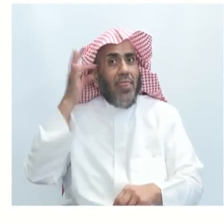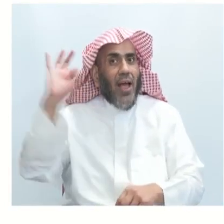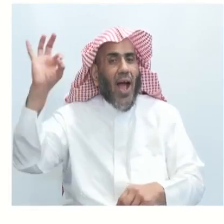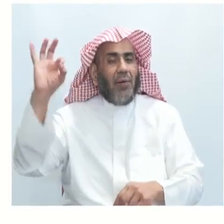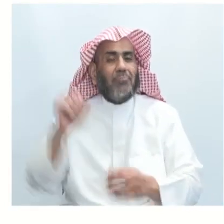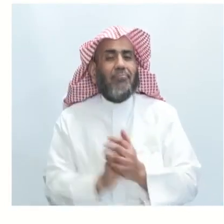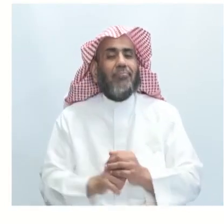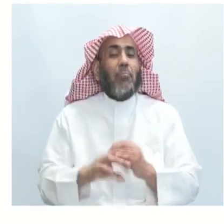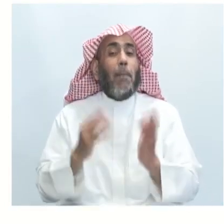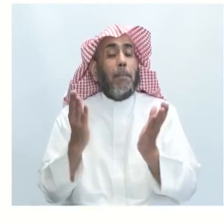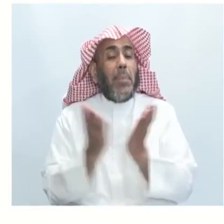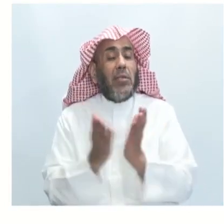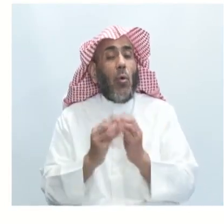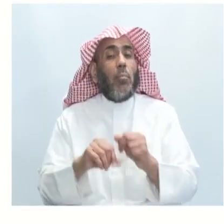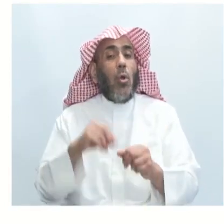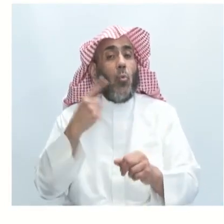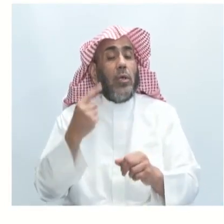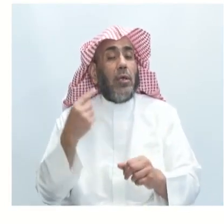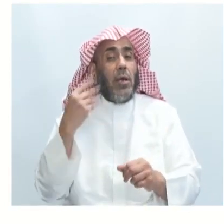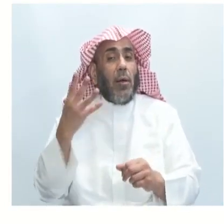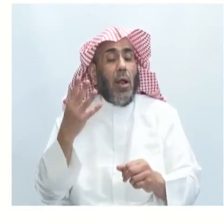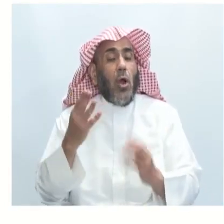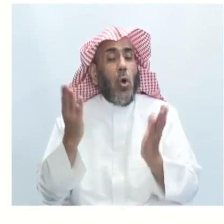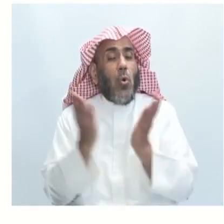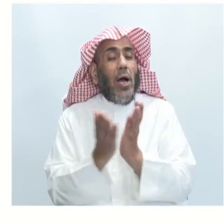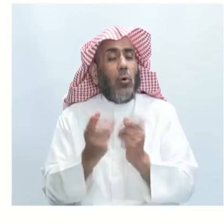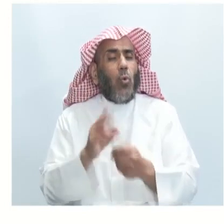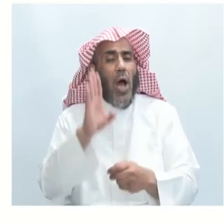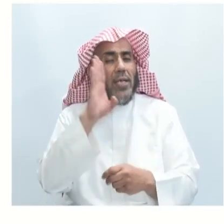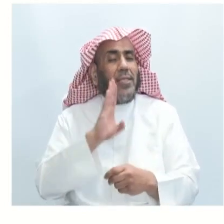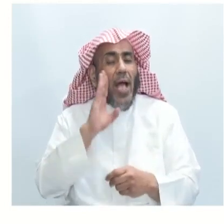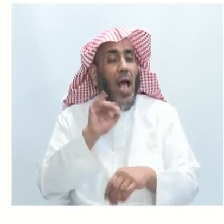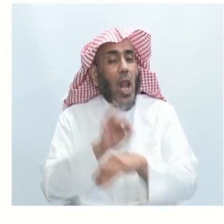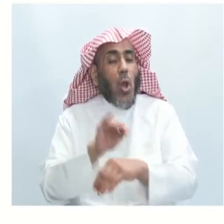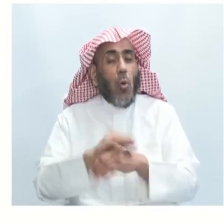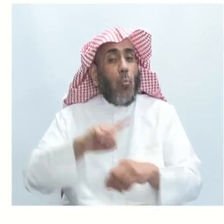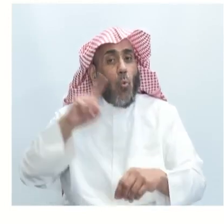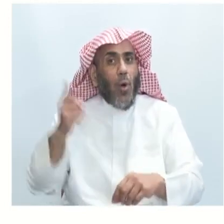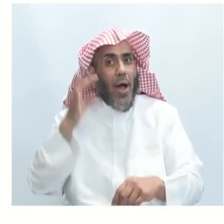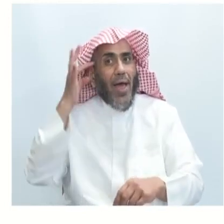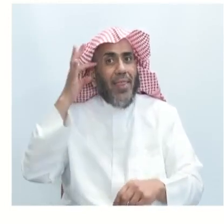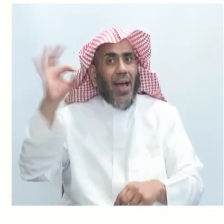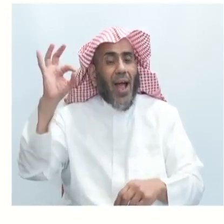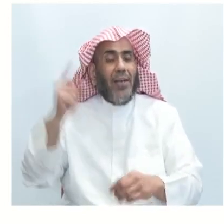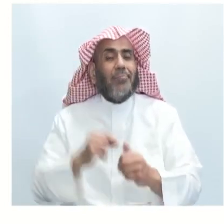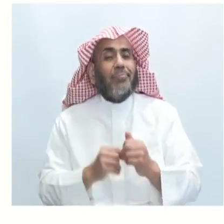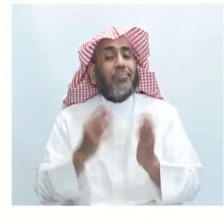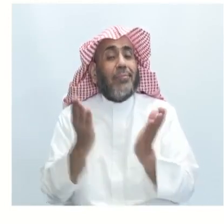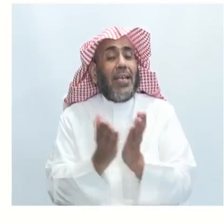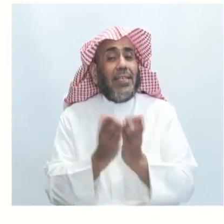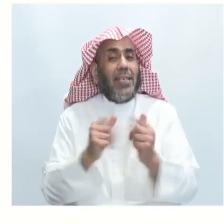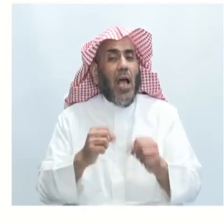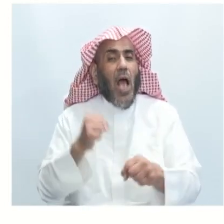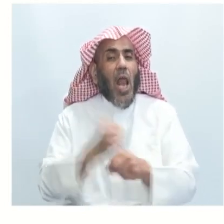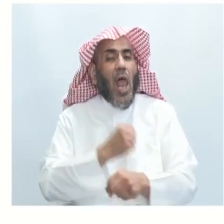درسنا من الوحده الرابعه التعلم والذكاء درسنا